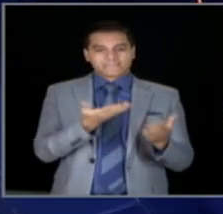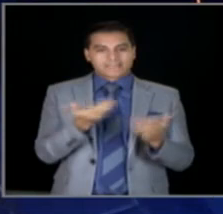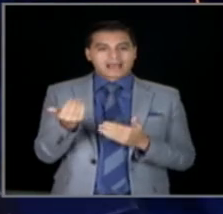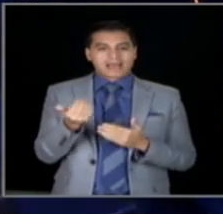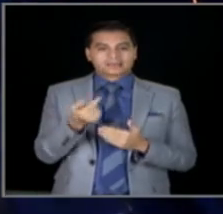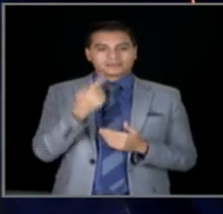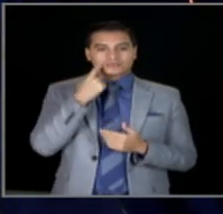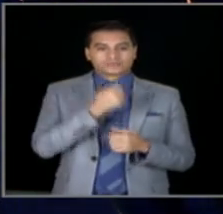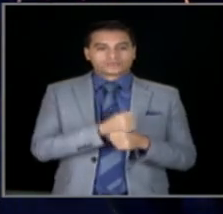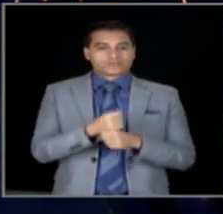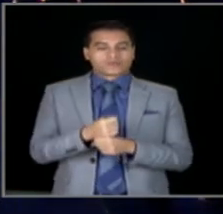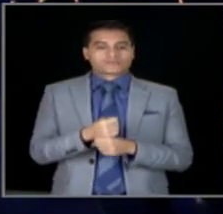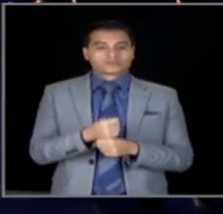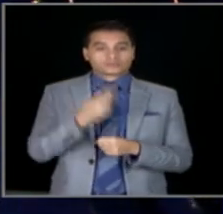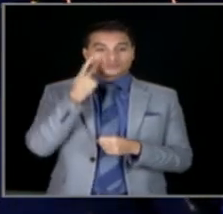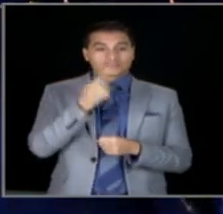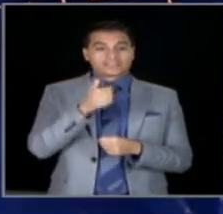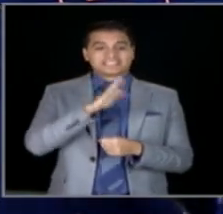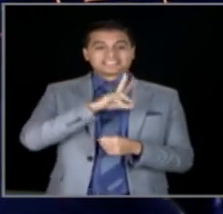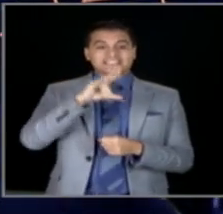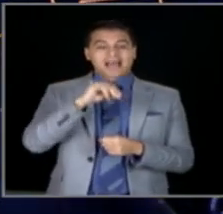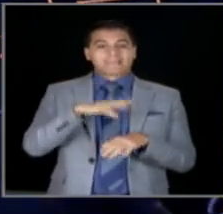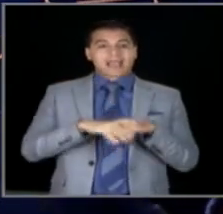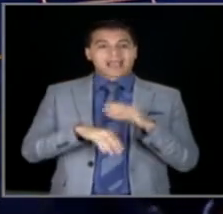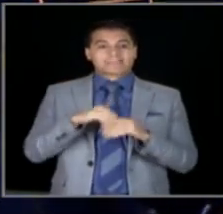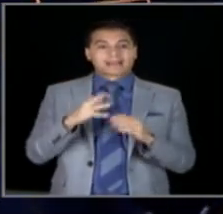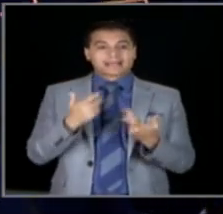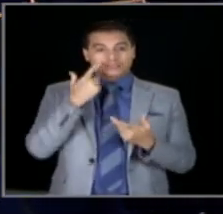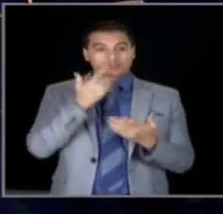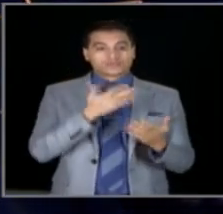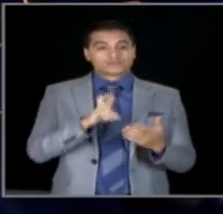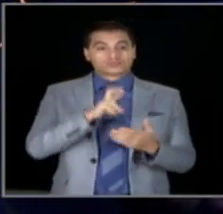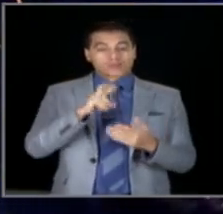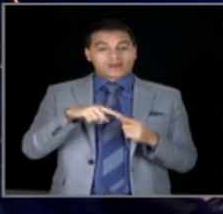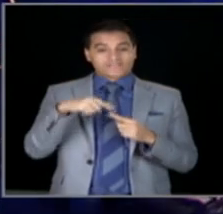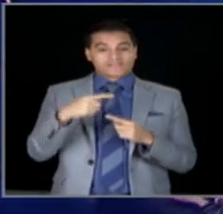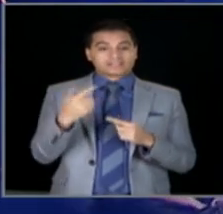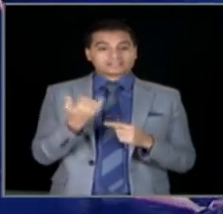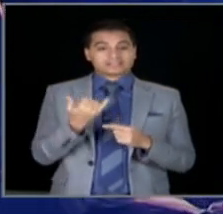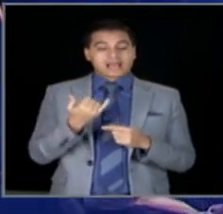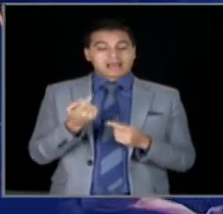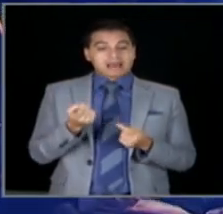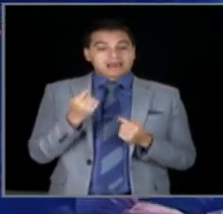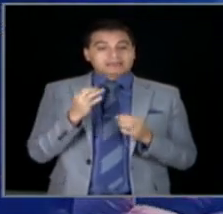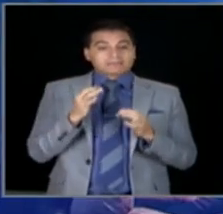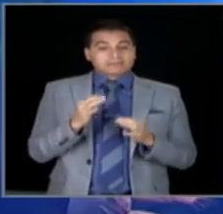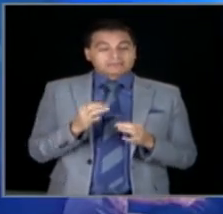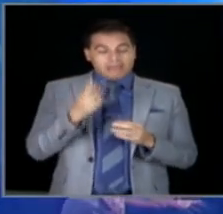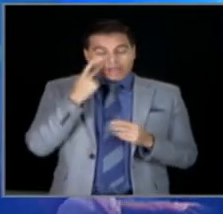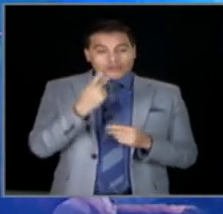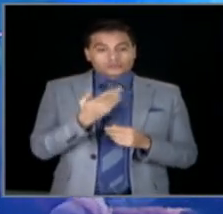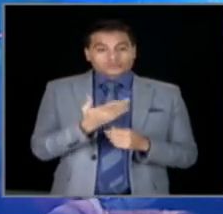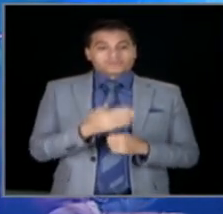فضلك. نشوف إسلام هيعمل إيه. لا ده في سؤال تاني كمان كان غريب شوية.